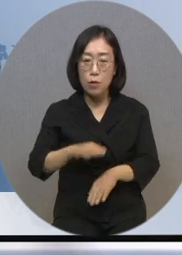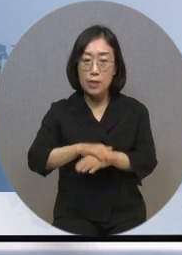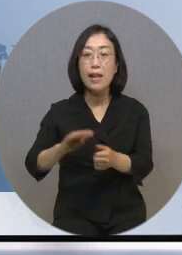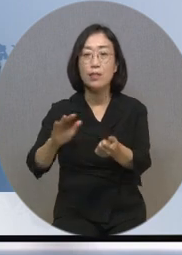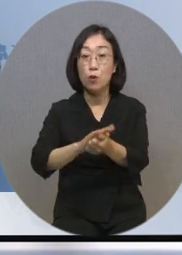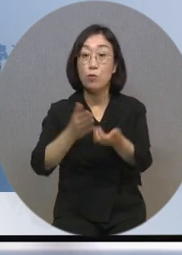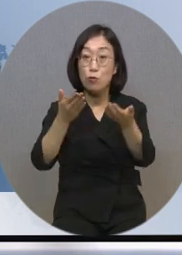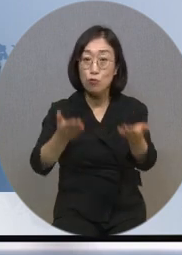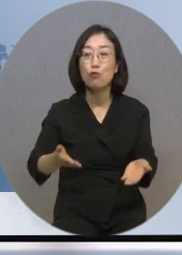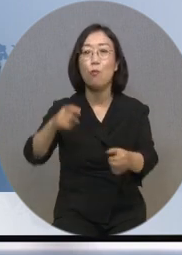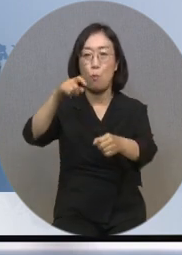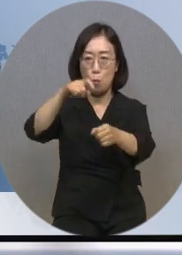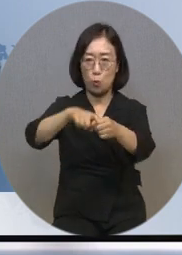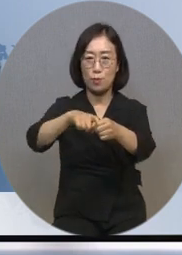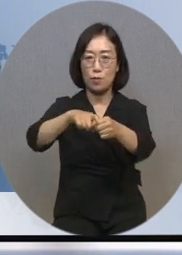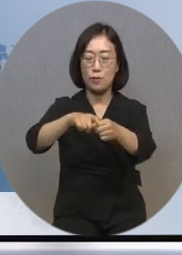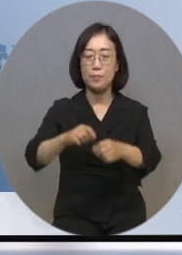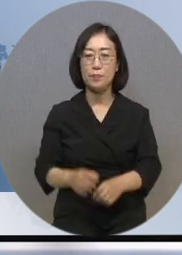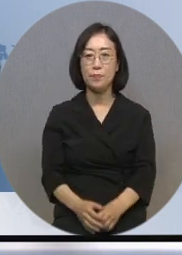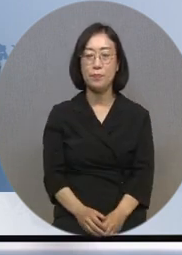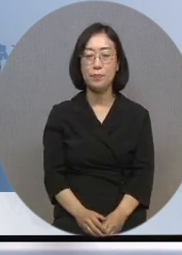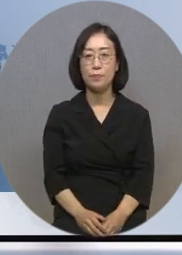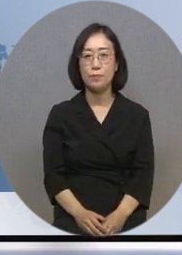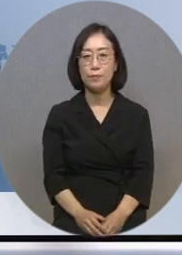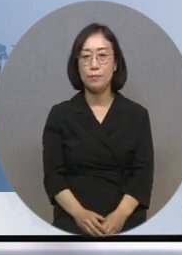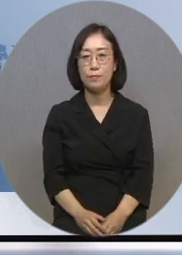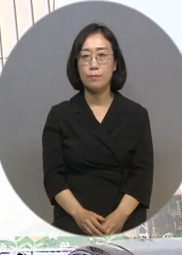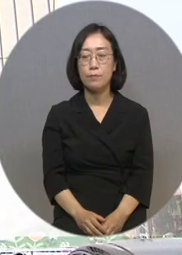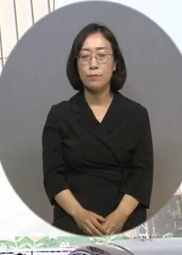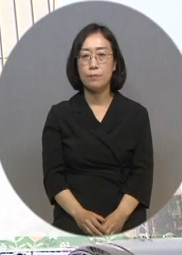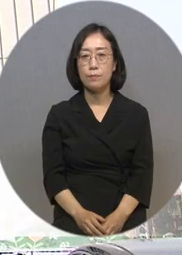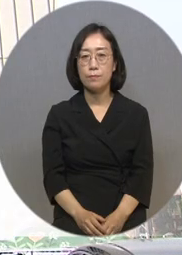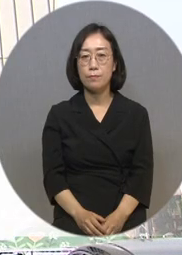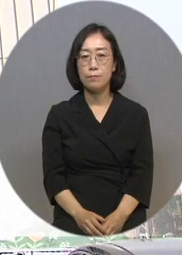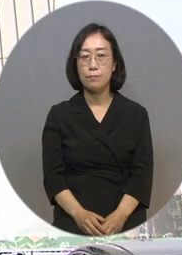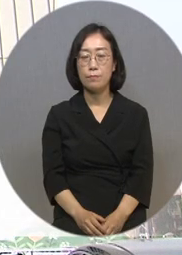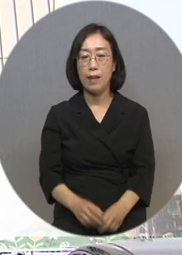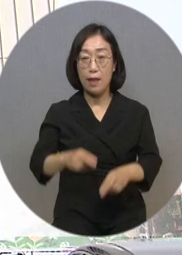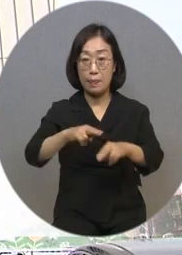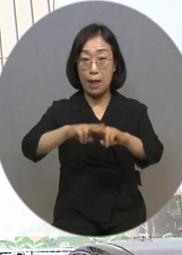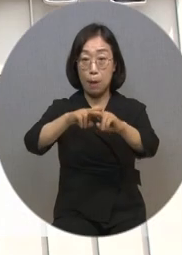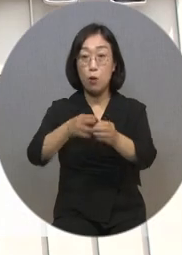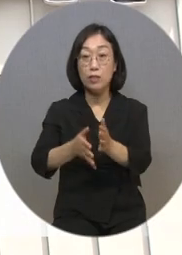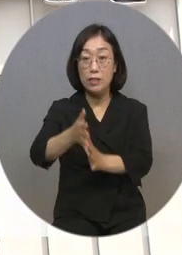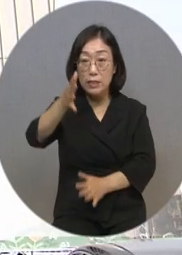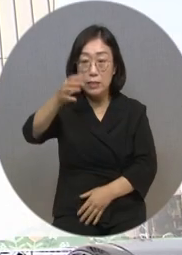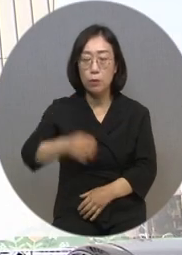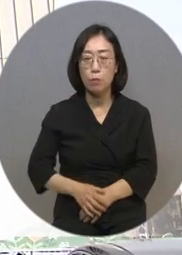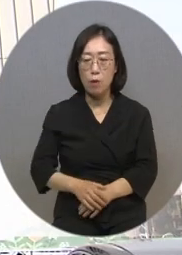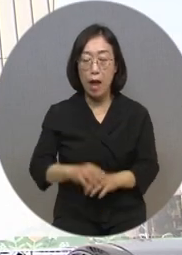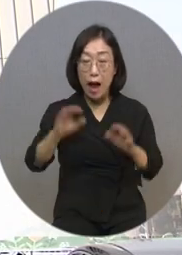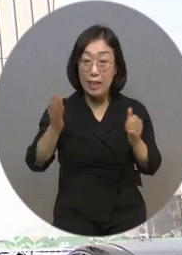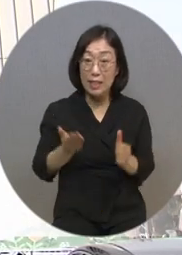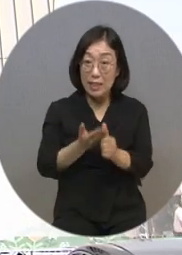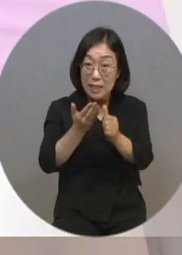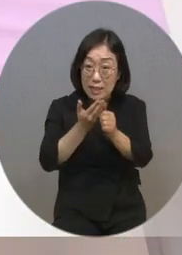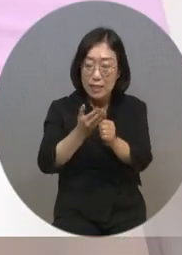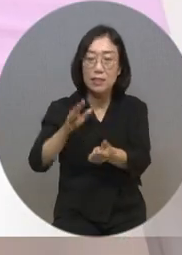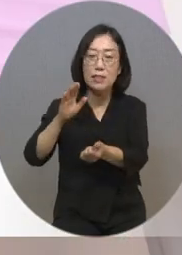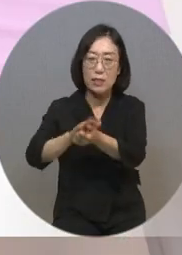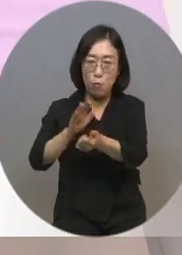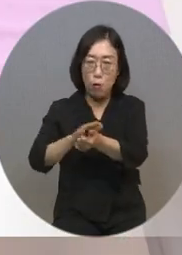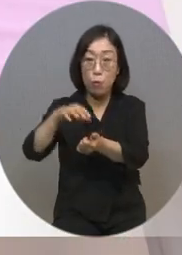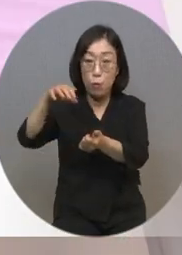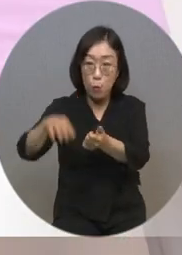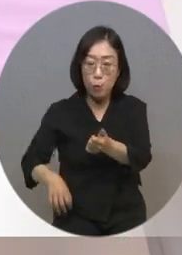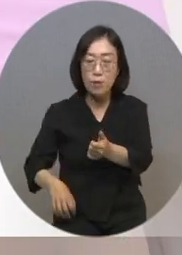계획인데요 안정진 기자가 전해드립니다 북 특별자치도 남원시가 지역 사연의 육가 지원을 위해 건립한 남원시